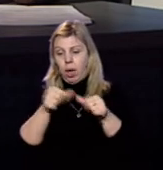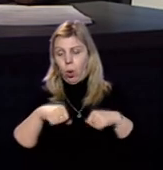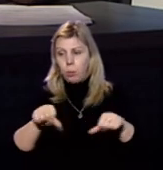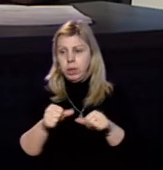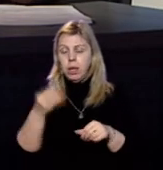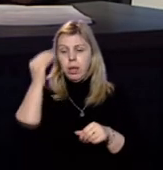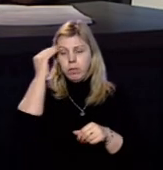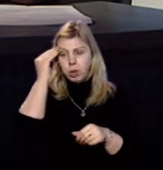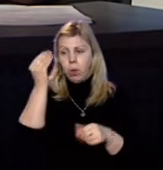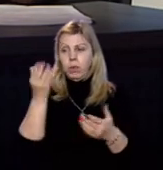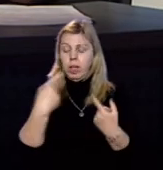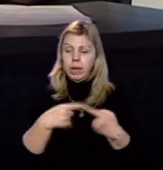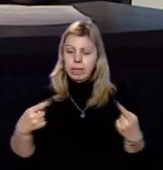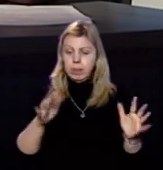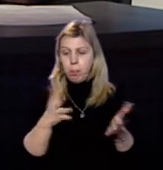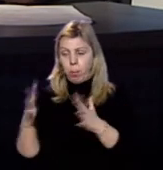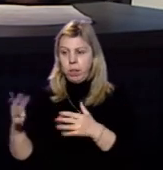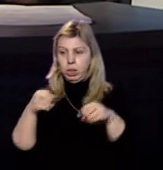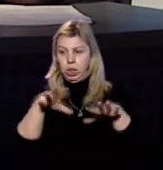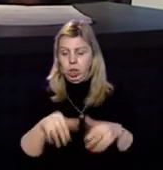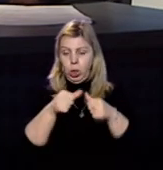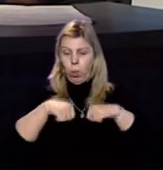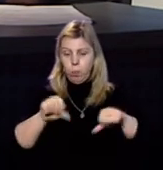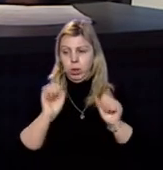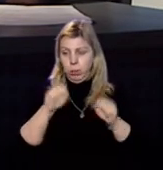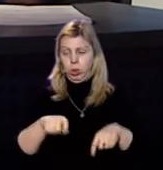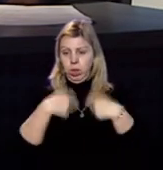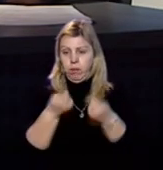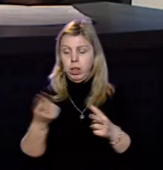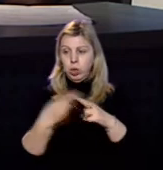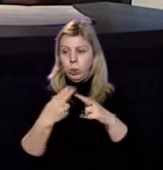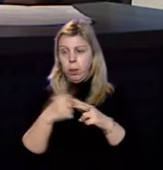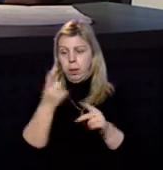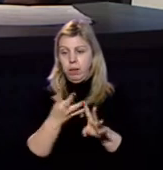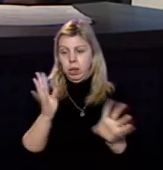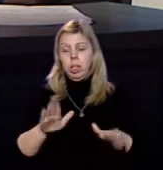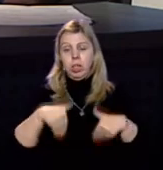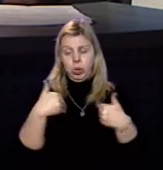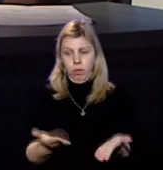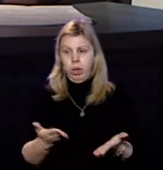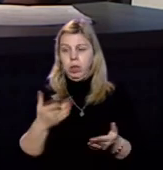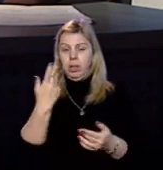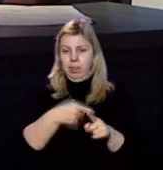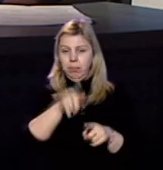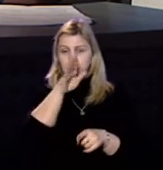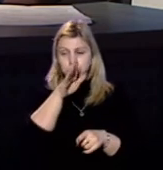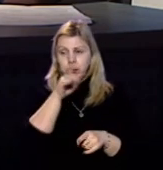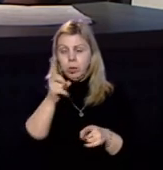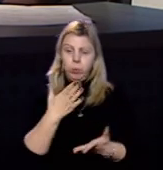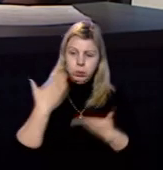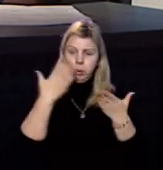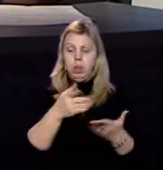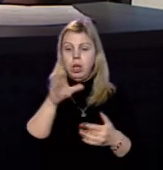яка враховує різні моменти і за рішенням комісії може призначатися субсидію, я в першу чергу раджу даній громадянці звернутися до